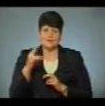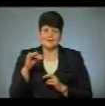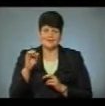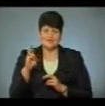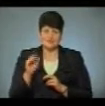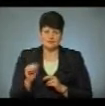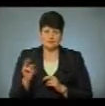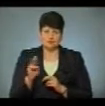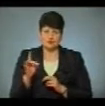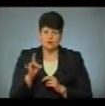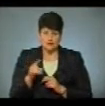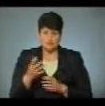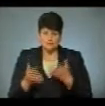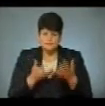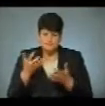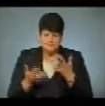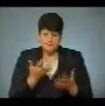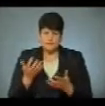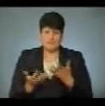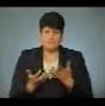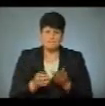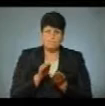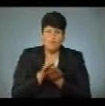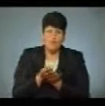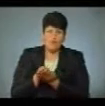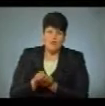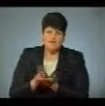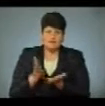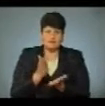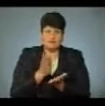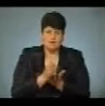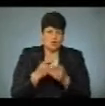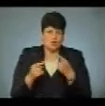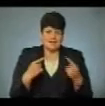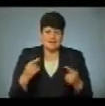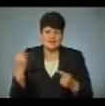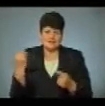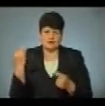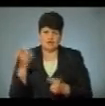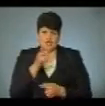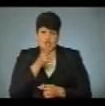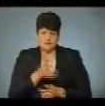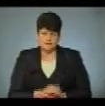археологічні розкопки. Археологи розкопали поховання, які належать до різних історичних епох.